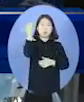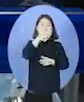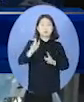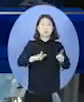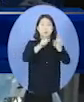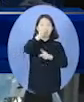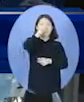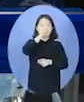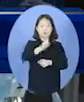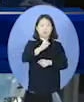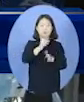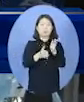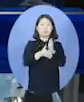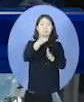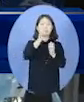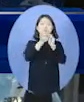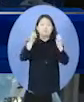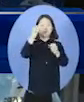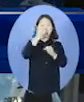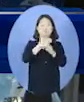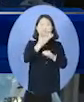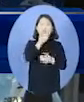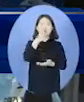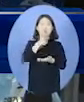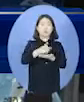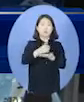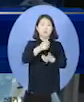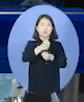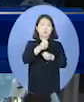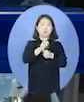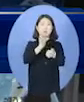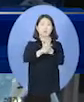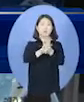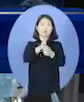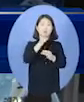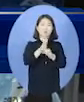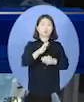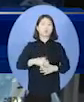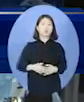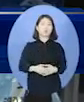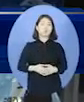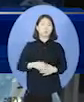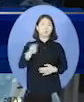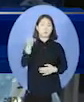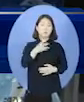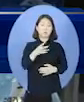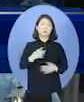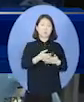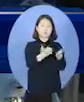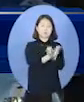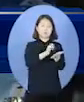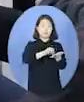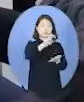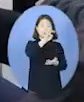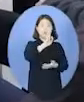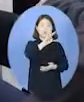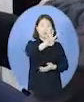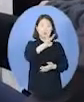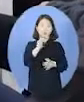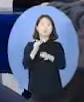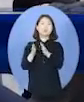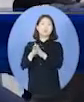실천하는 계기와 더불어 깨끗하고 살기 좋은 시민 중심의 행복한 천안을 만들어가는 데 기여하고 있습니다.